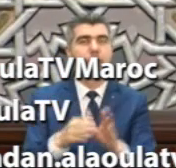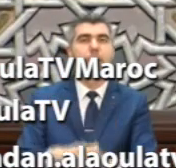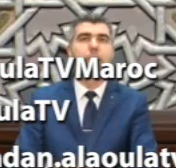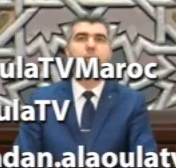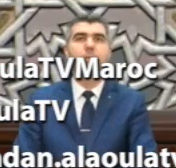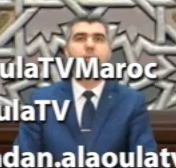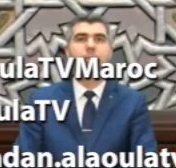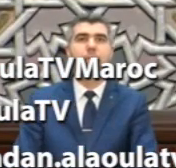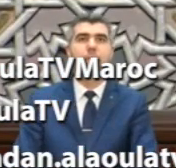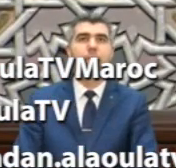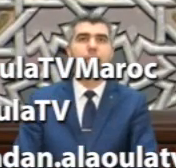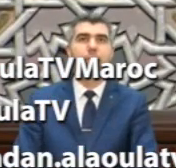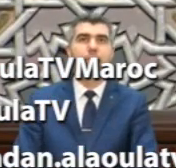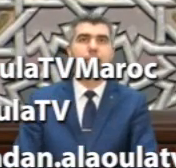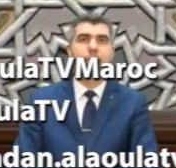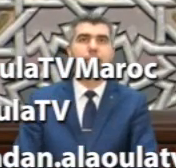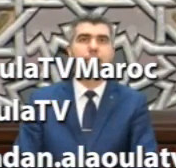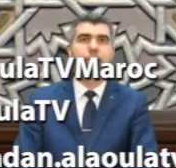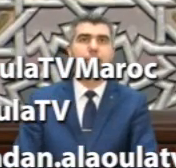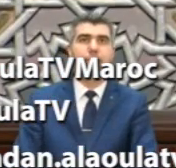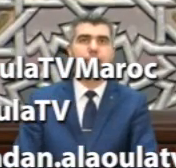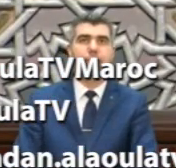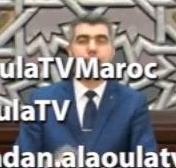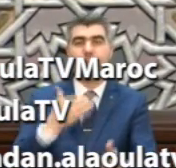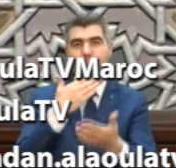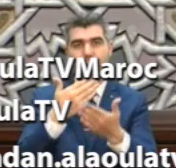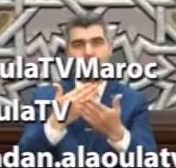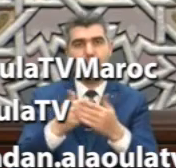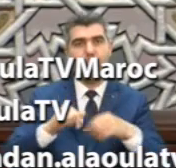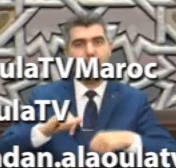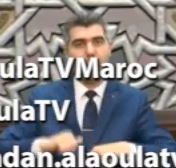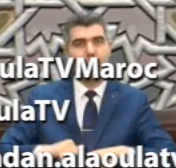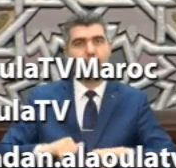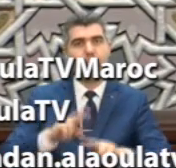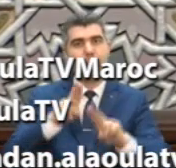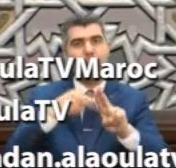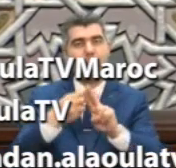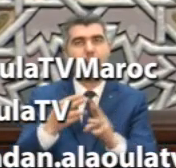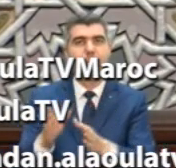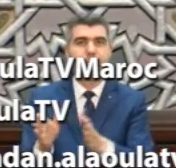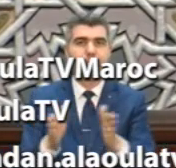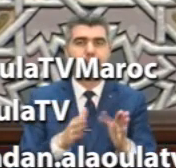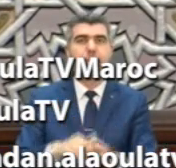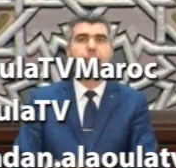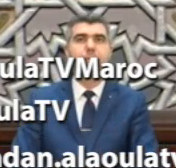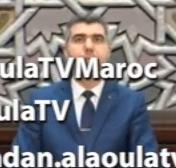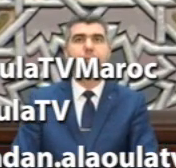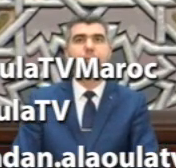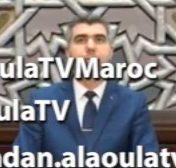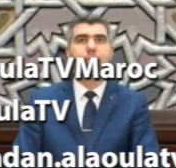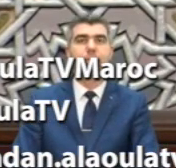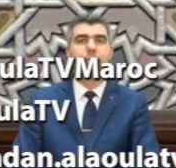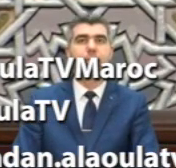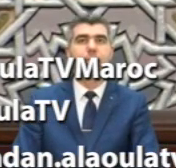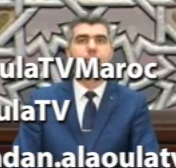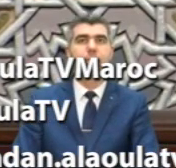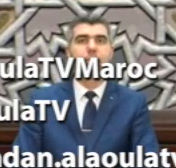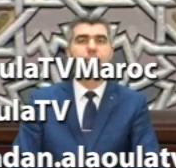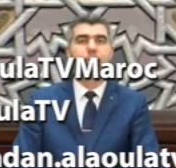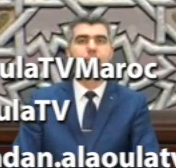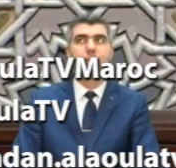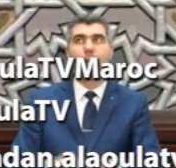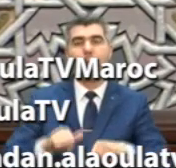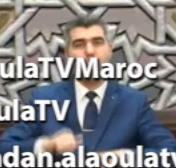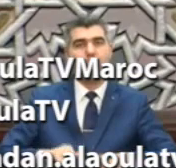شكرا. شكرا سيدة كاتبة الدولة على مساهمتكم. آخر ملف في